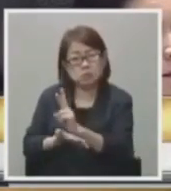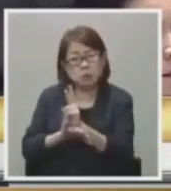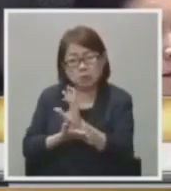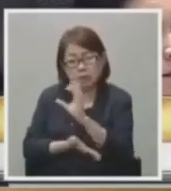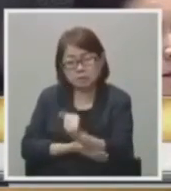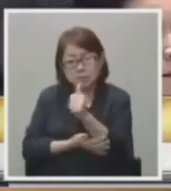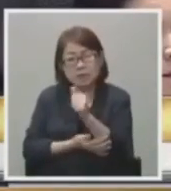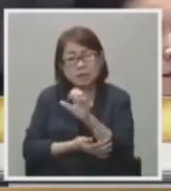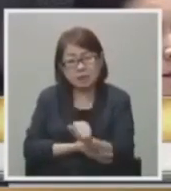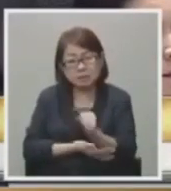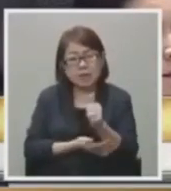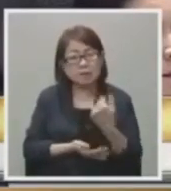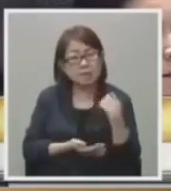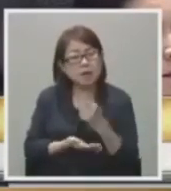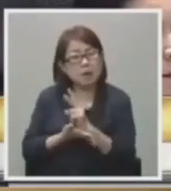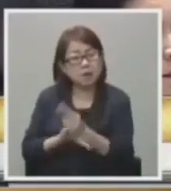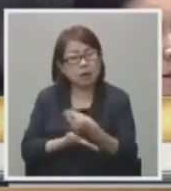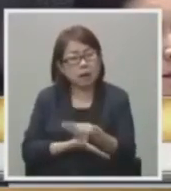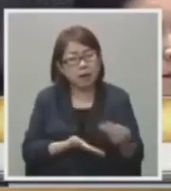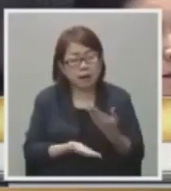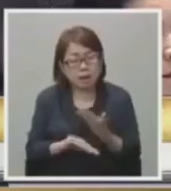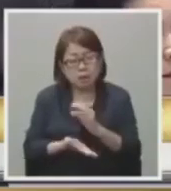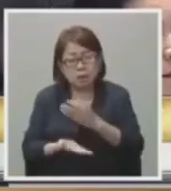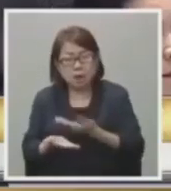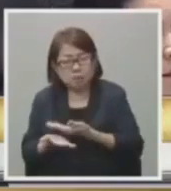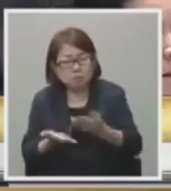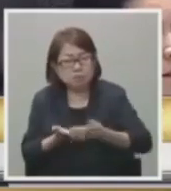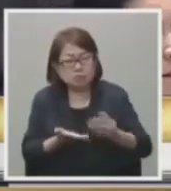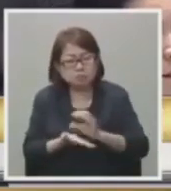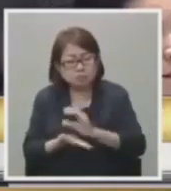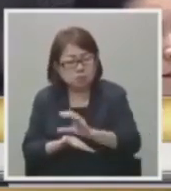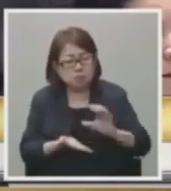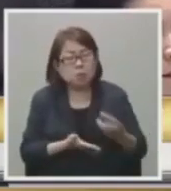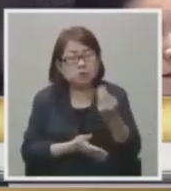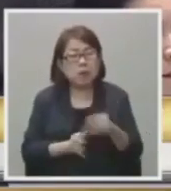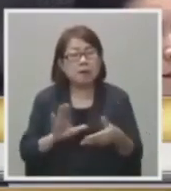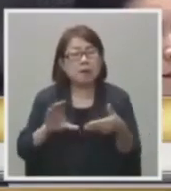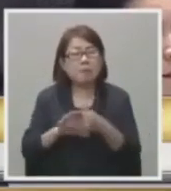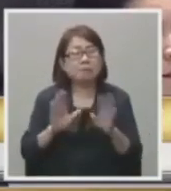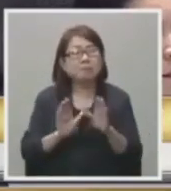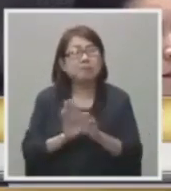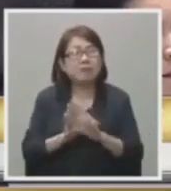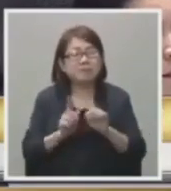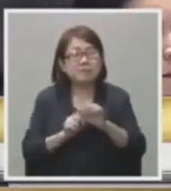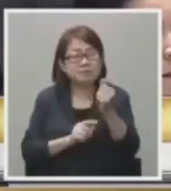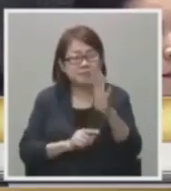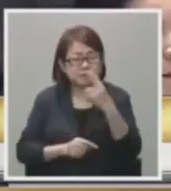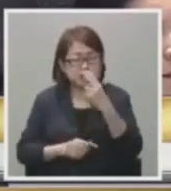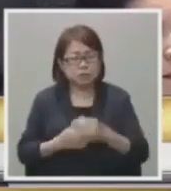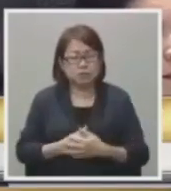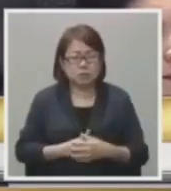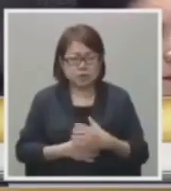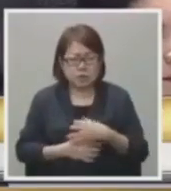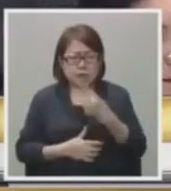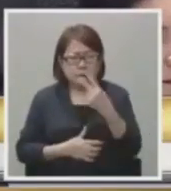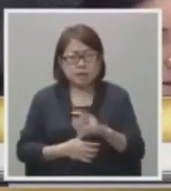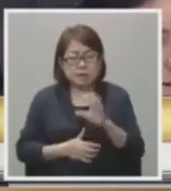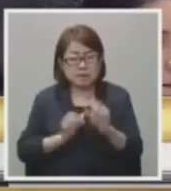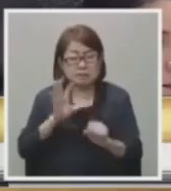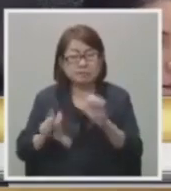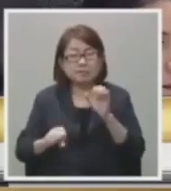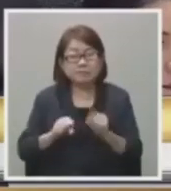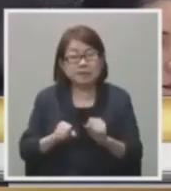วัลนำจับแต่ละปีงบประมาณเดี๋ยวผมเอาภาพให้ท่านดูครับภาพที่14จะดูจะได้เห็นว่าในการปราบปรามยาเสพติ